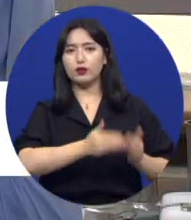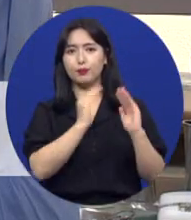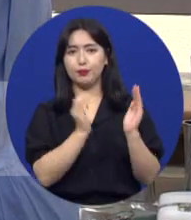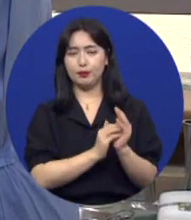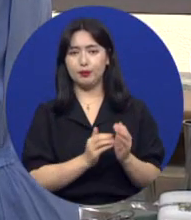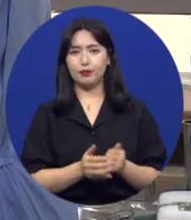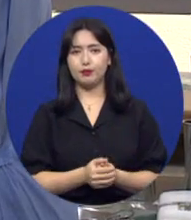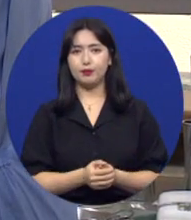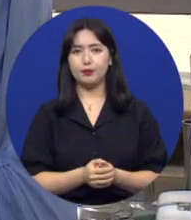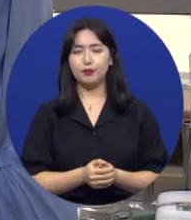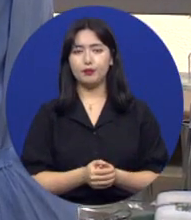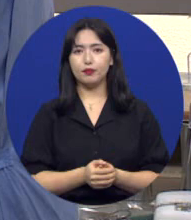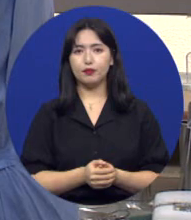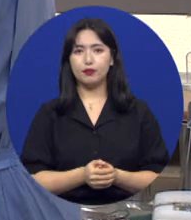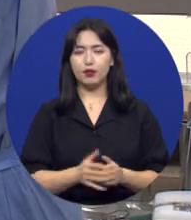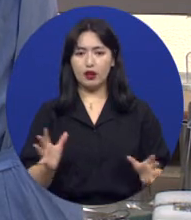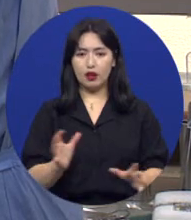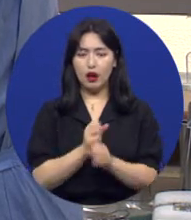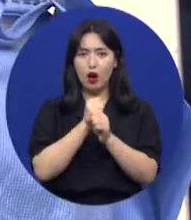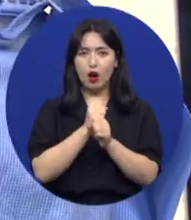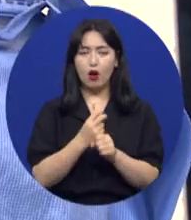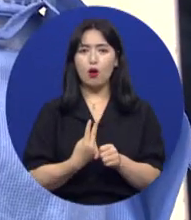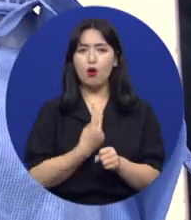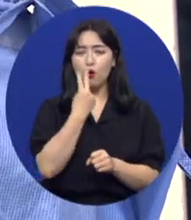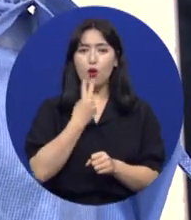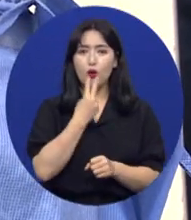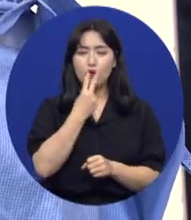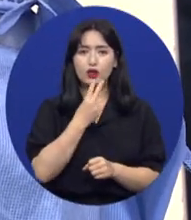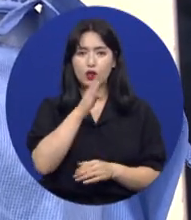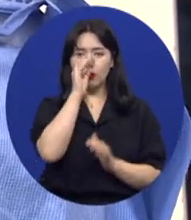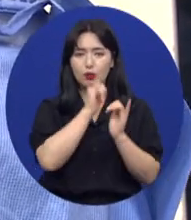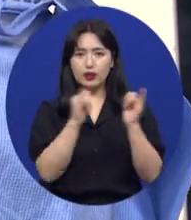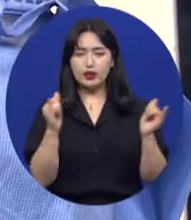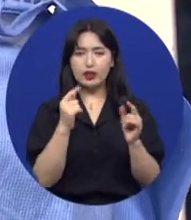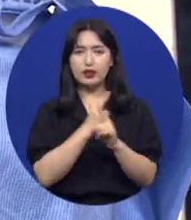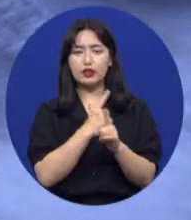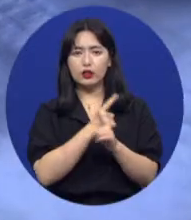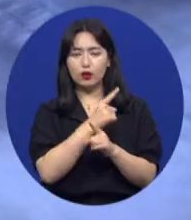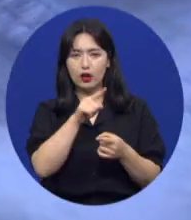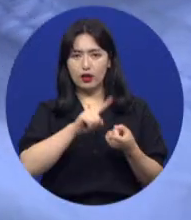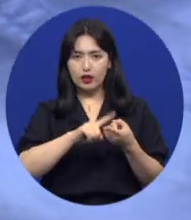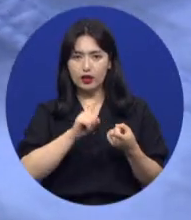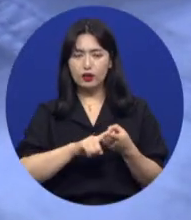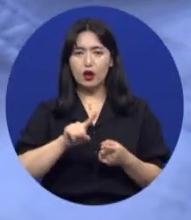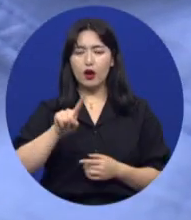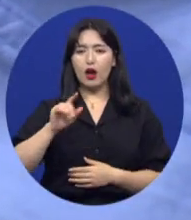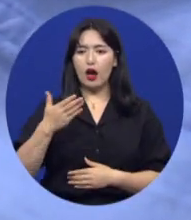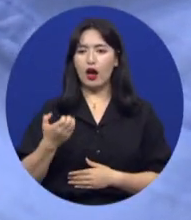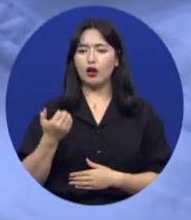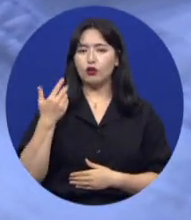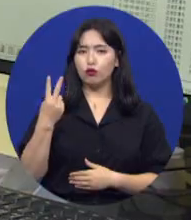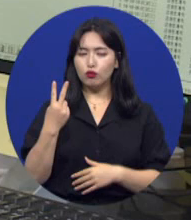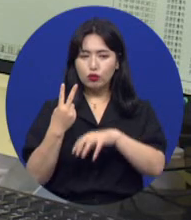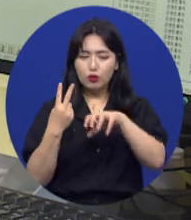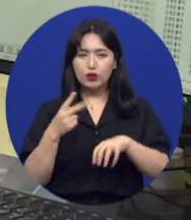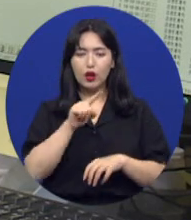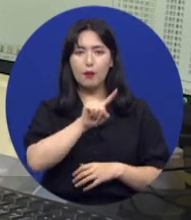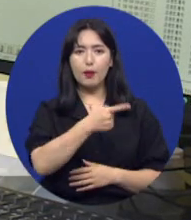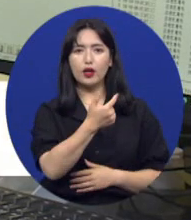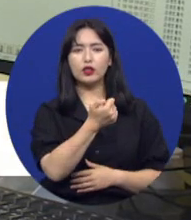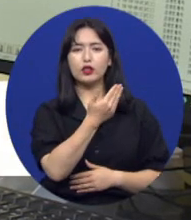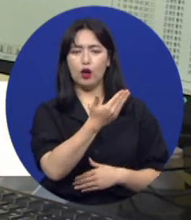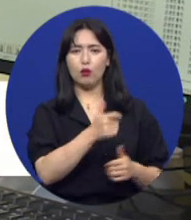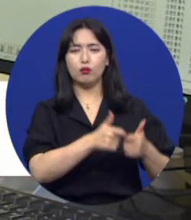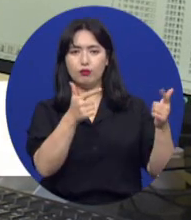됐습니다 원스톱 호흡기 환자 진루 센터도 92 곳에서 백신 9구 스 로 확대됩니다 콜라